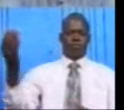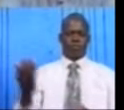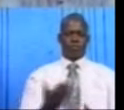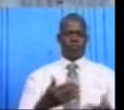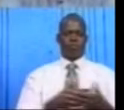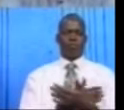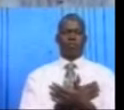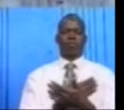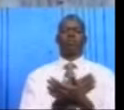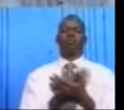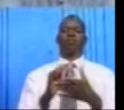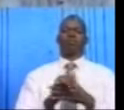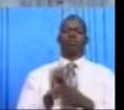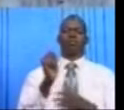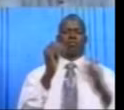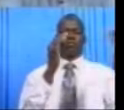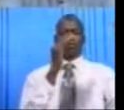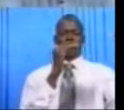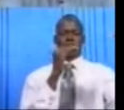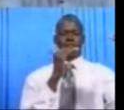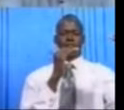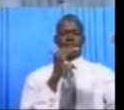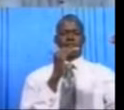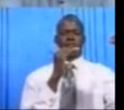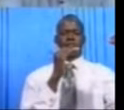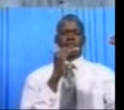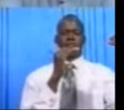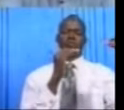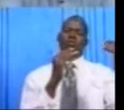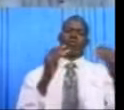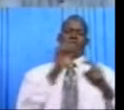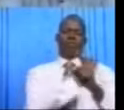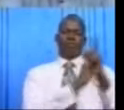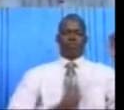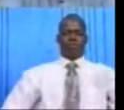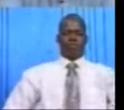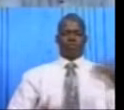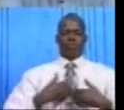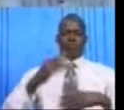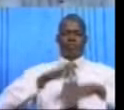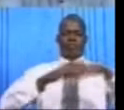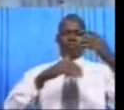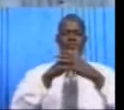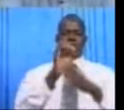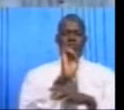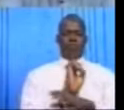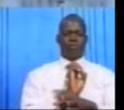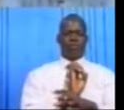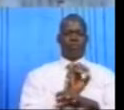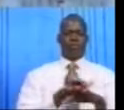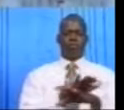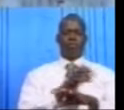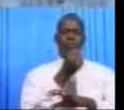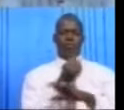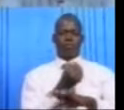nouvelle dans la foi et l'espérance. Le Seigneur a bâti son Église sur une